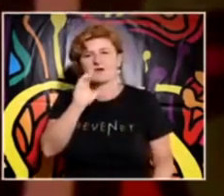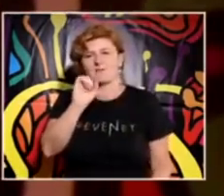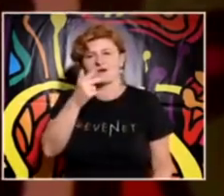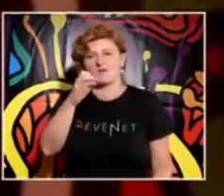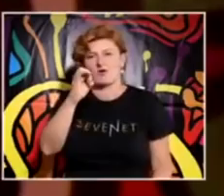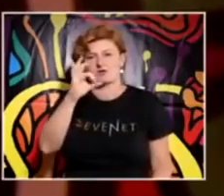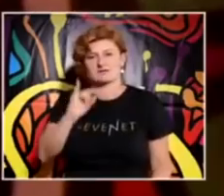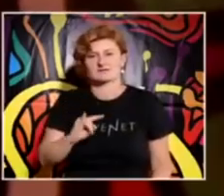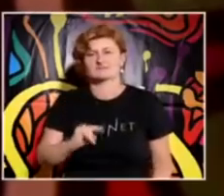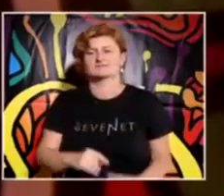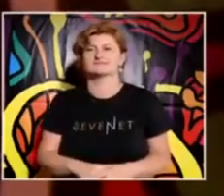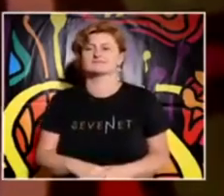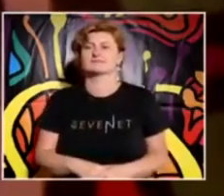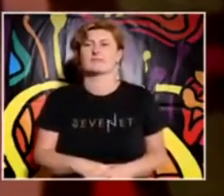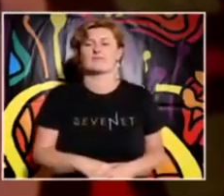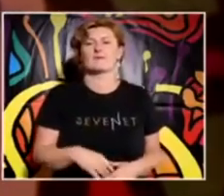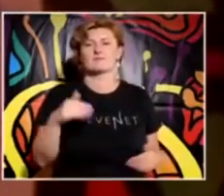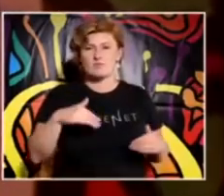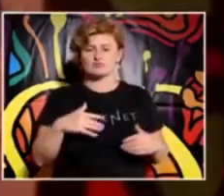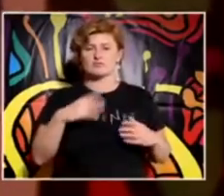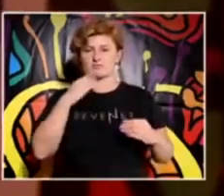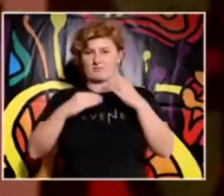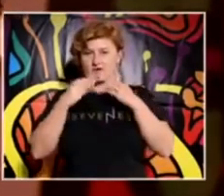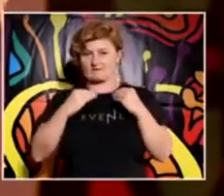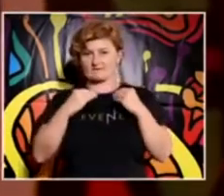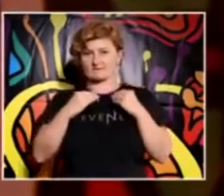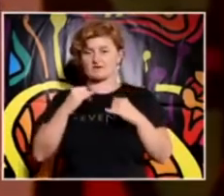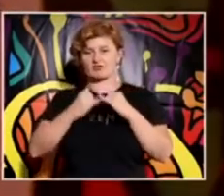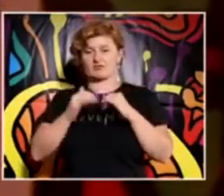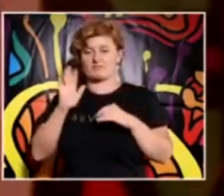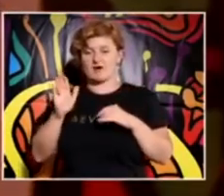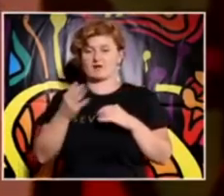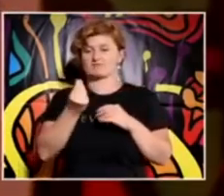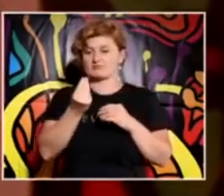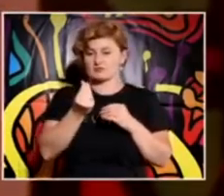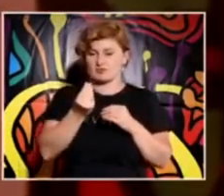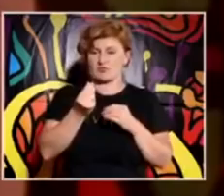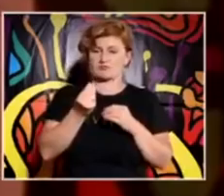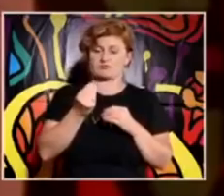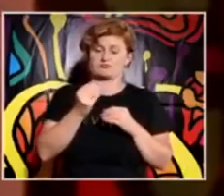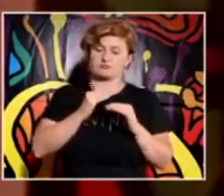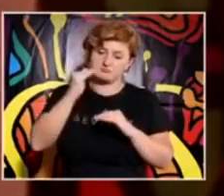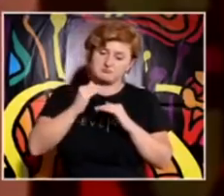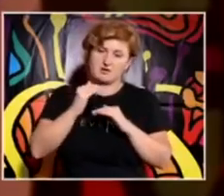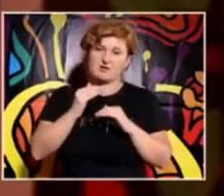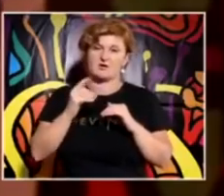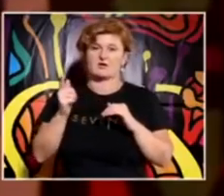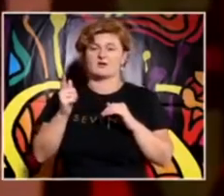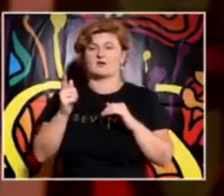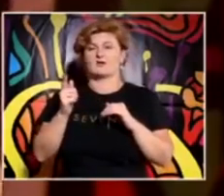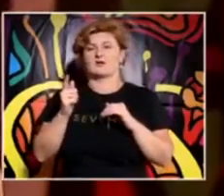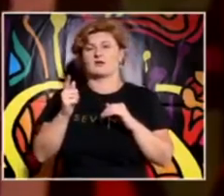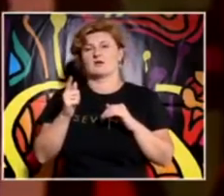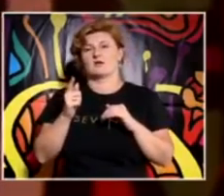bardzo zafiksowany, pobawić się. Jeżeli wy macie też odpowiedni budżet, jakąś trasę, której za cholerę czasami